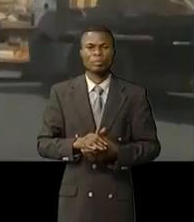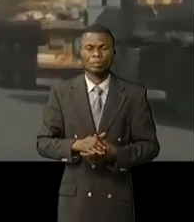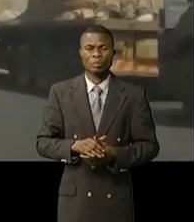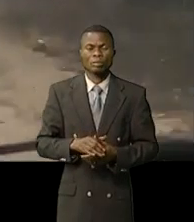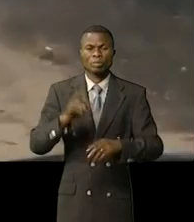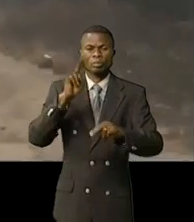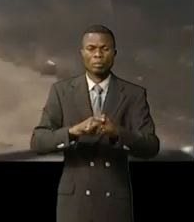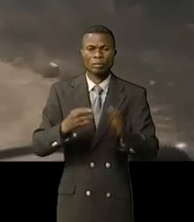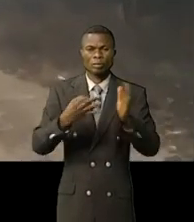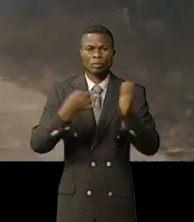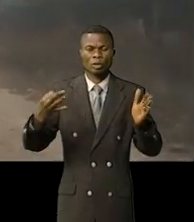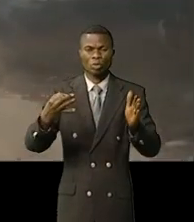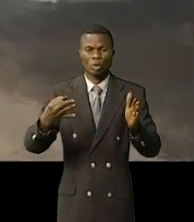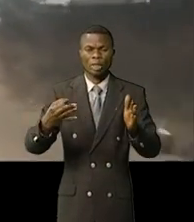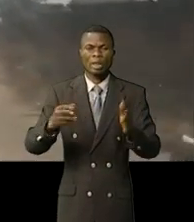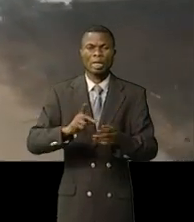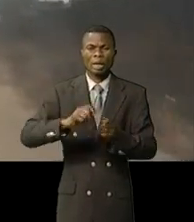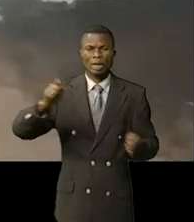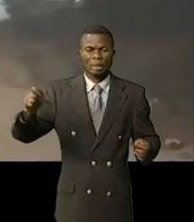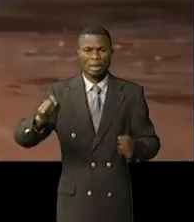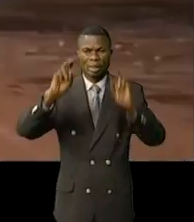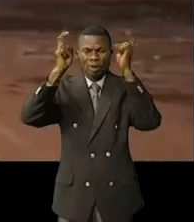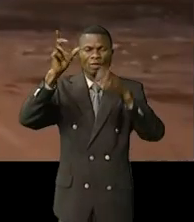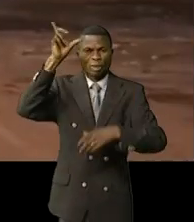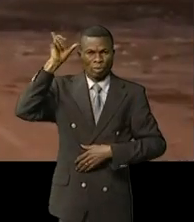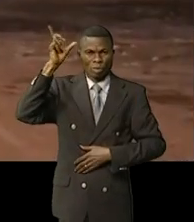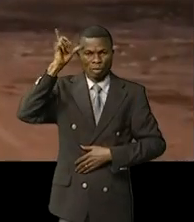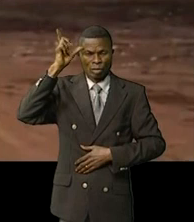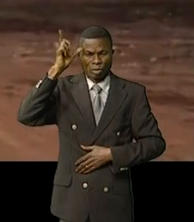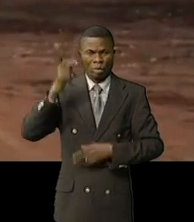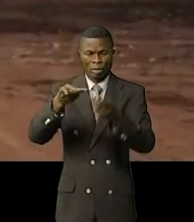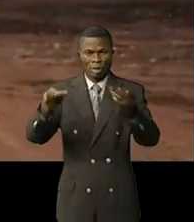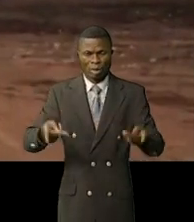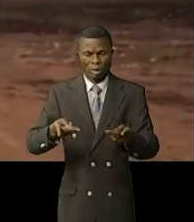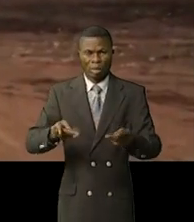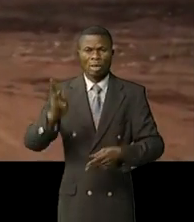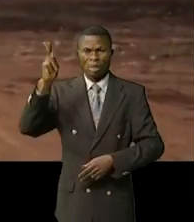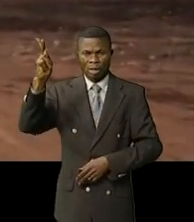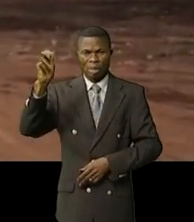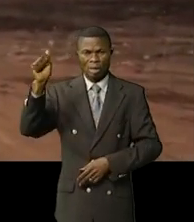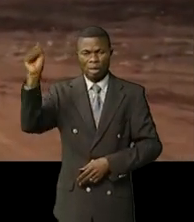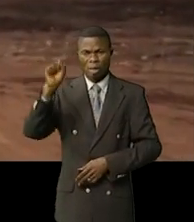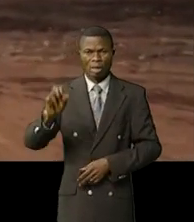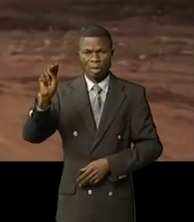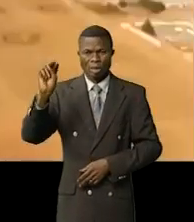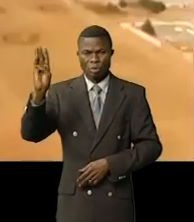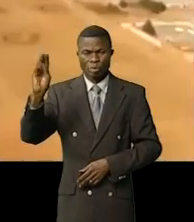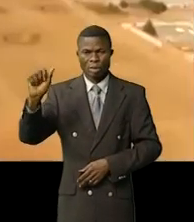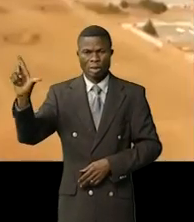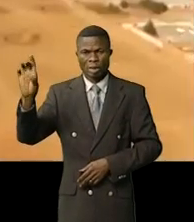Situé à 90 km de la ville de Lubumbashi, le port sec de Kasumbalesa, une fois les travaux